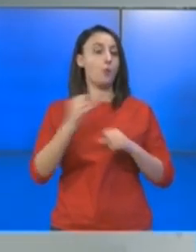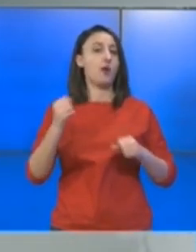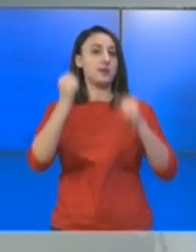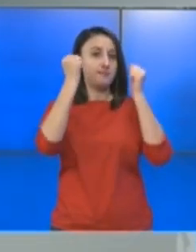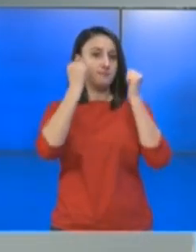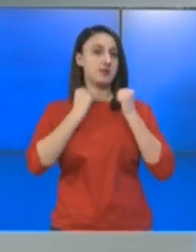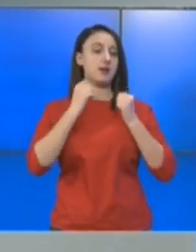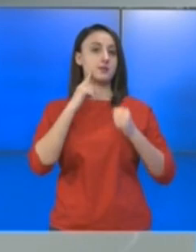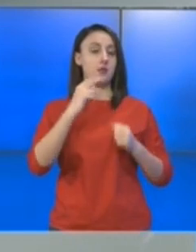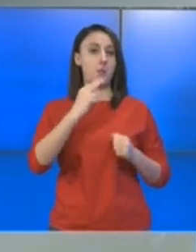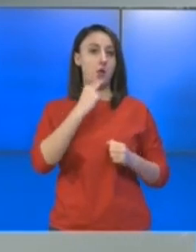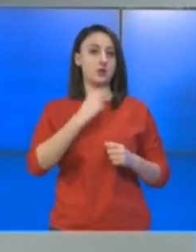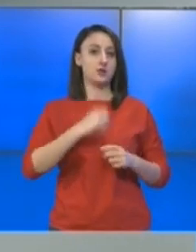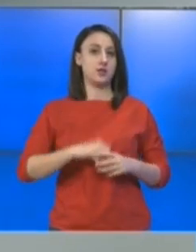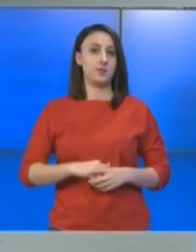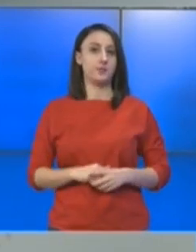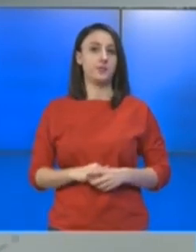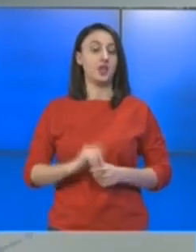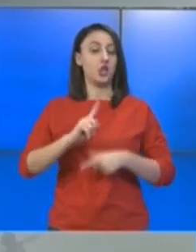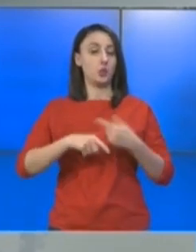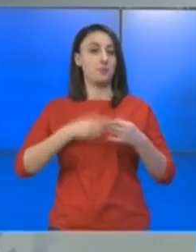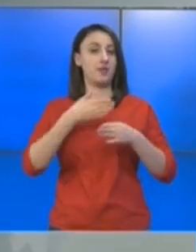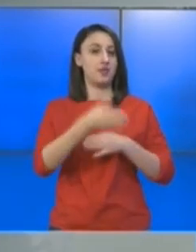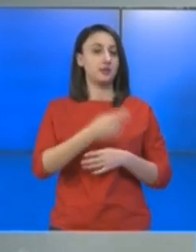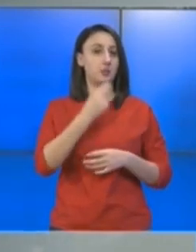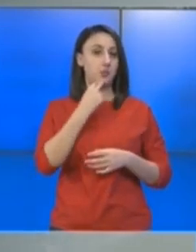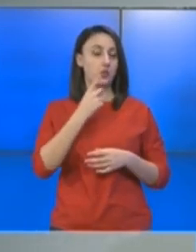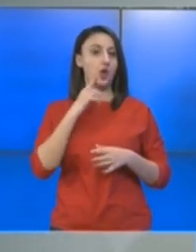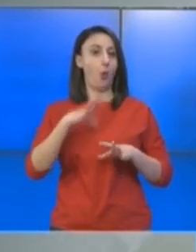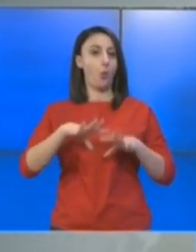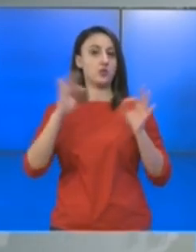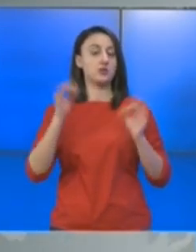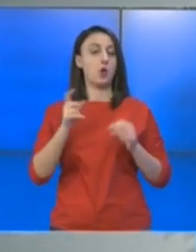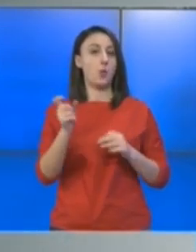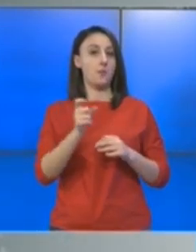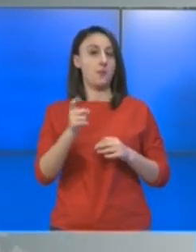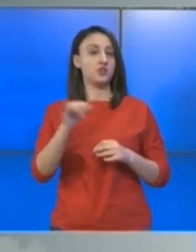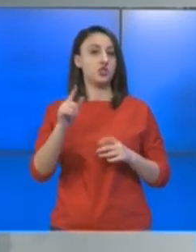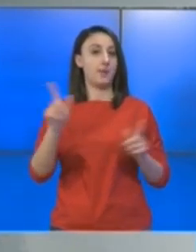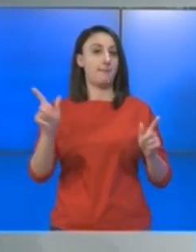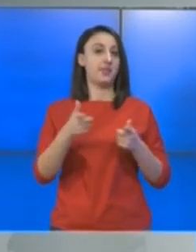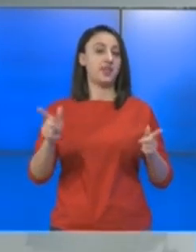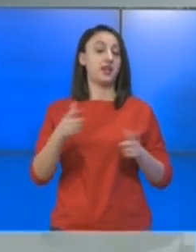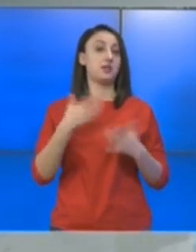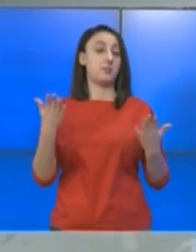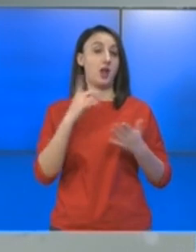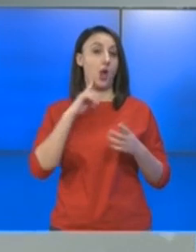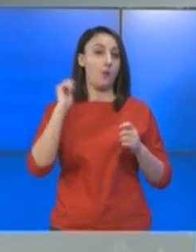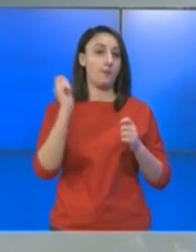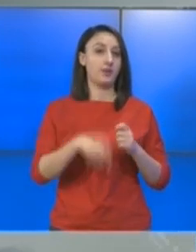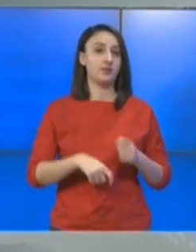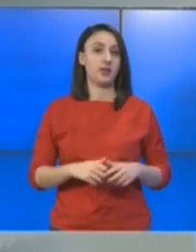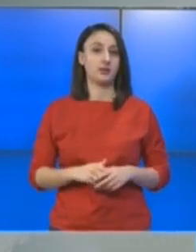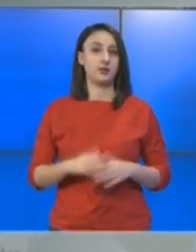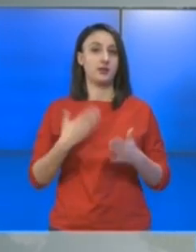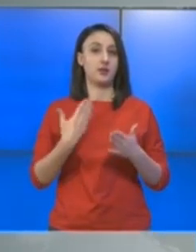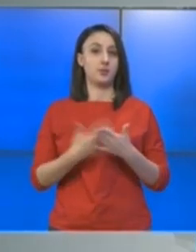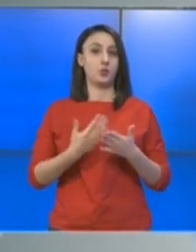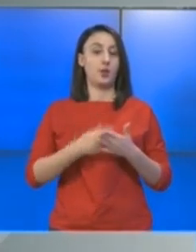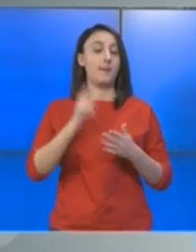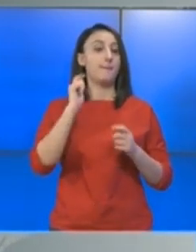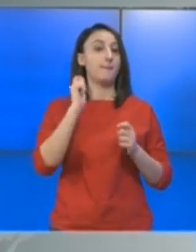mascatii si politia bă în urma descinderii Polițiștii au identificat o parte dintre petrecăreți pe care eu și amendat pentru că